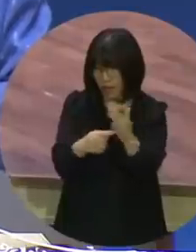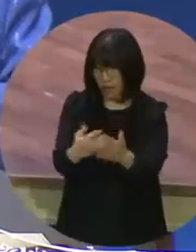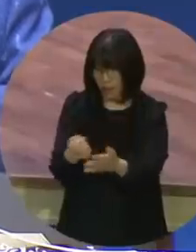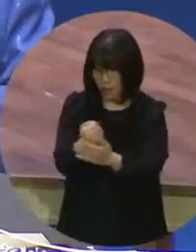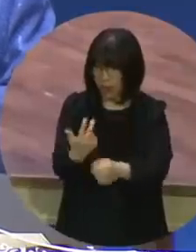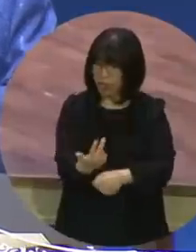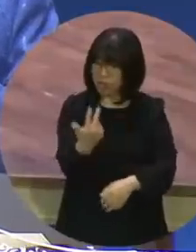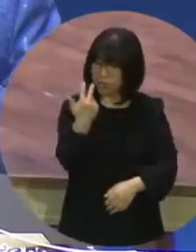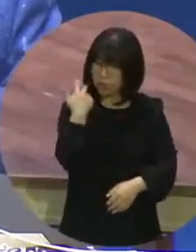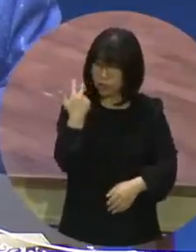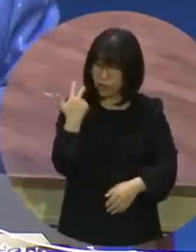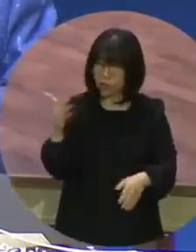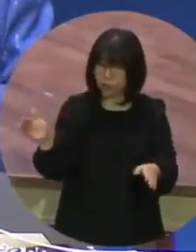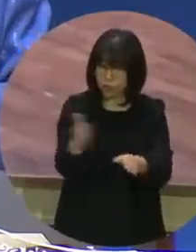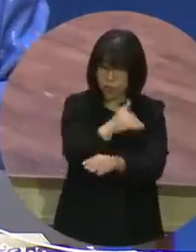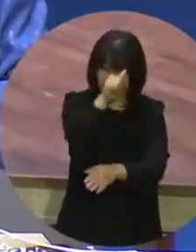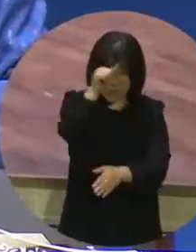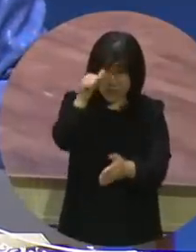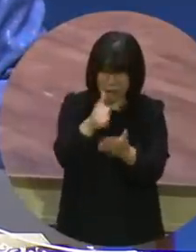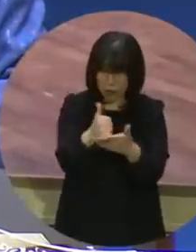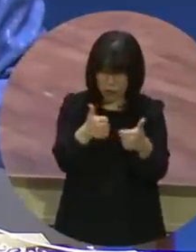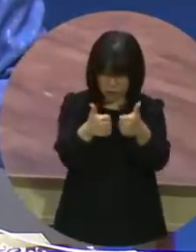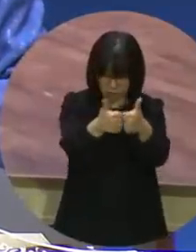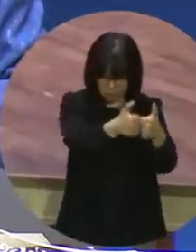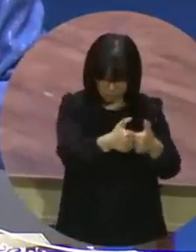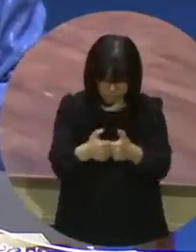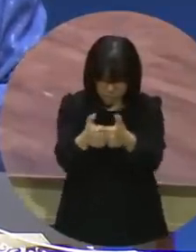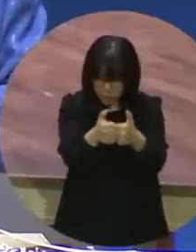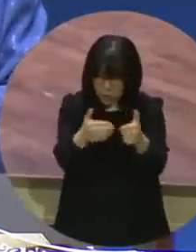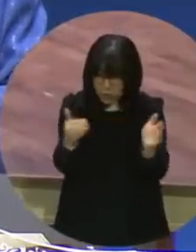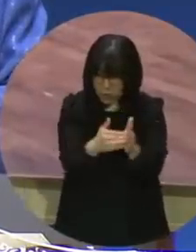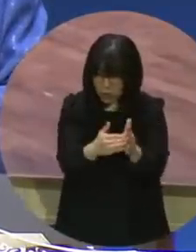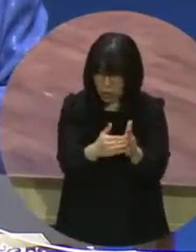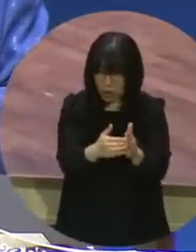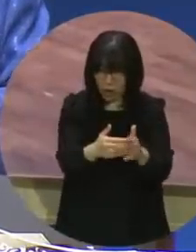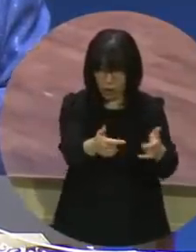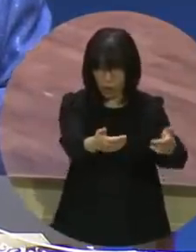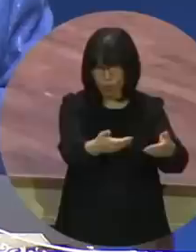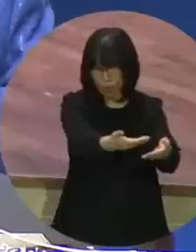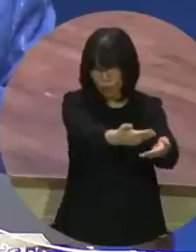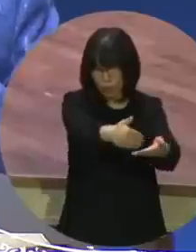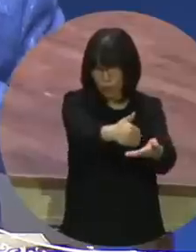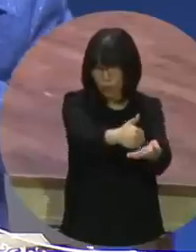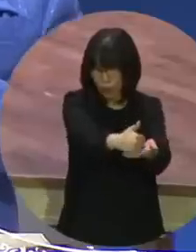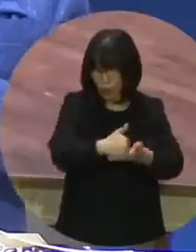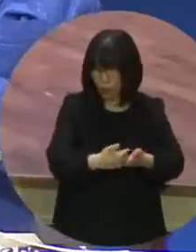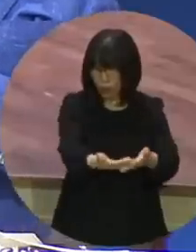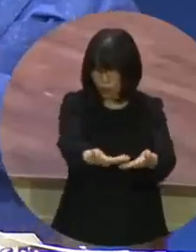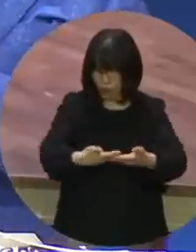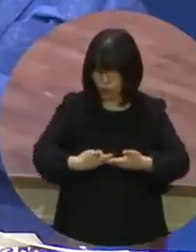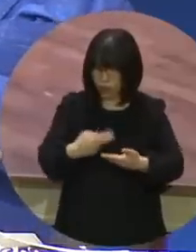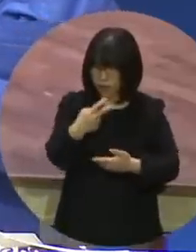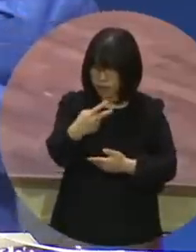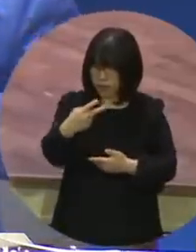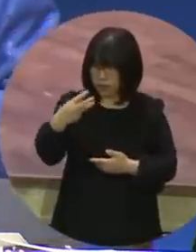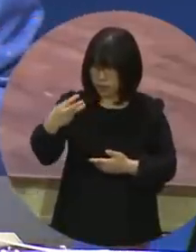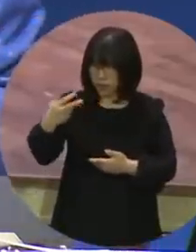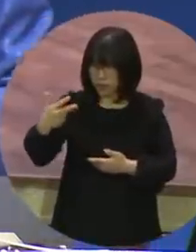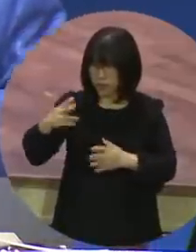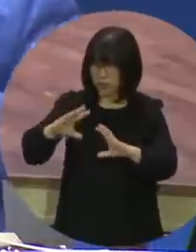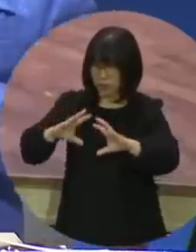장로님들이 이렇게 다 논의해서 작정을 했어요. 장로님들이 먼저 했어요. 우선 지난주에 벌써로. 그래가지고